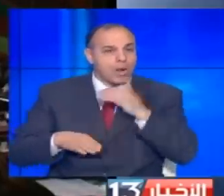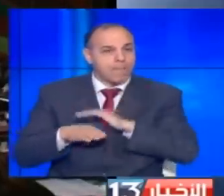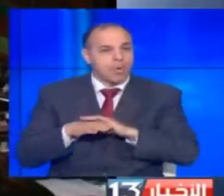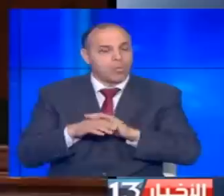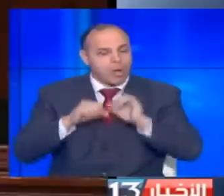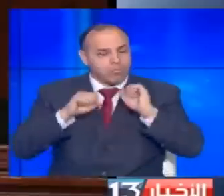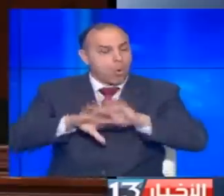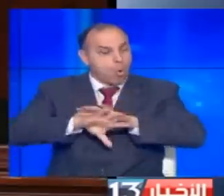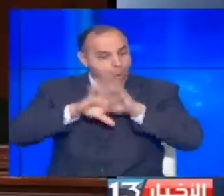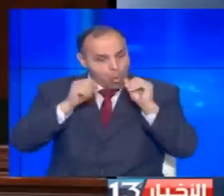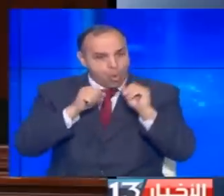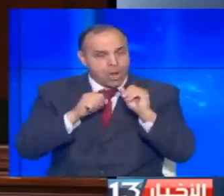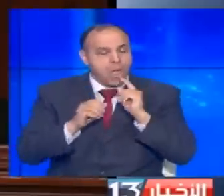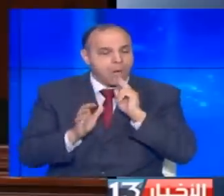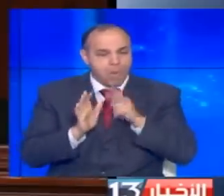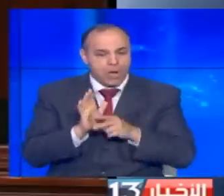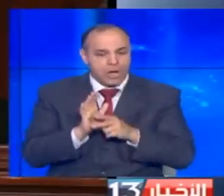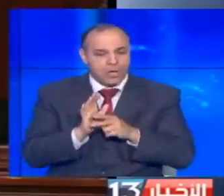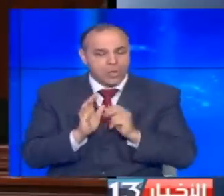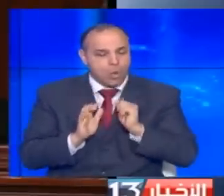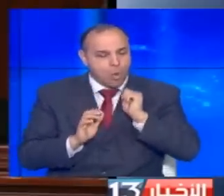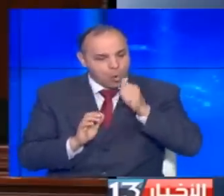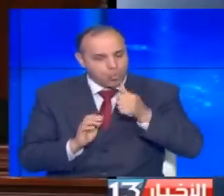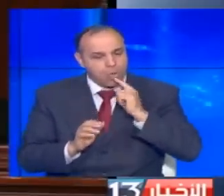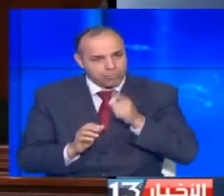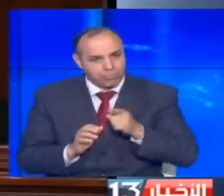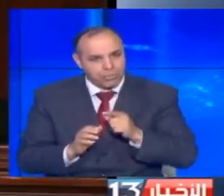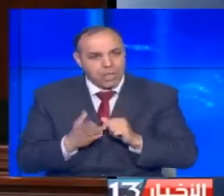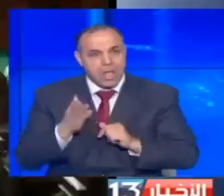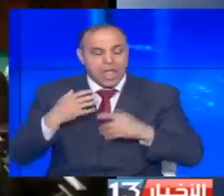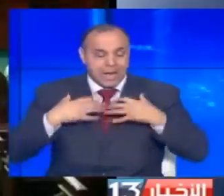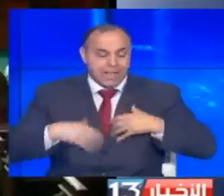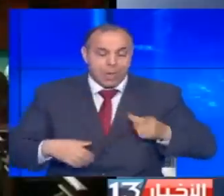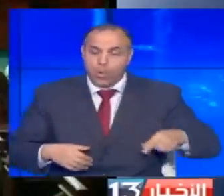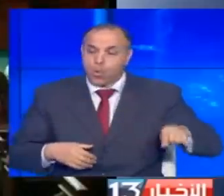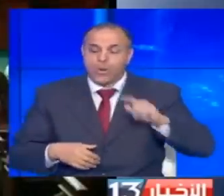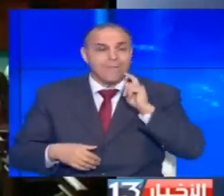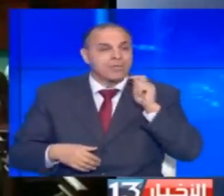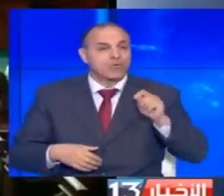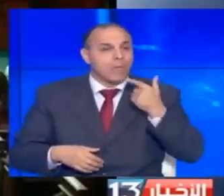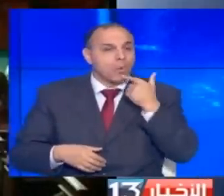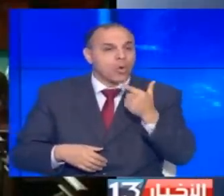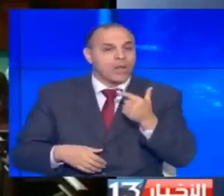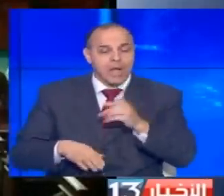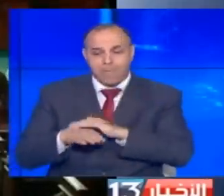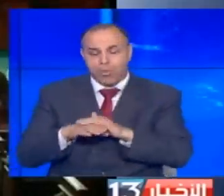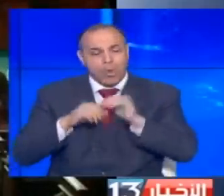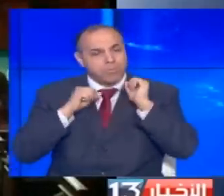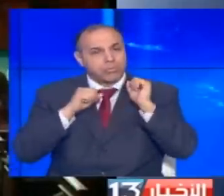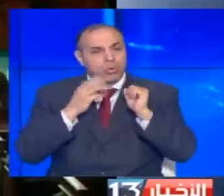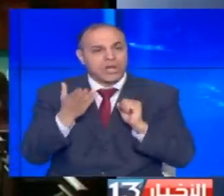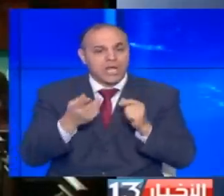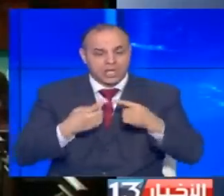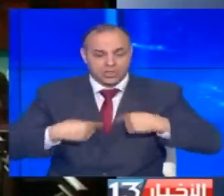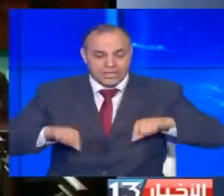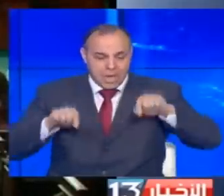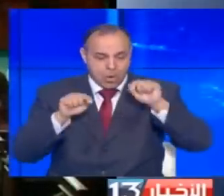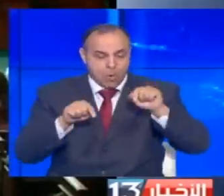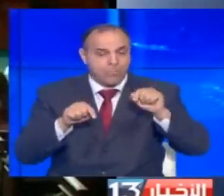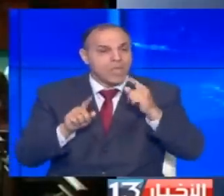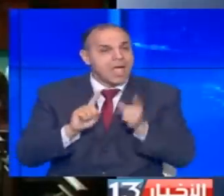الاضراب العام الذي من المقرر تنفيذه غدا النواب اكدوا ضروره تناول موضوع الاضراب في الجلسه اليوم